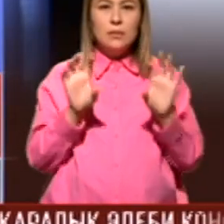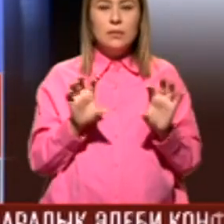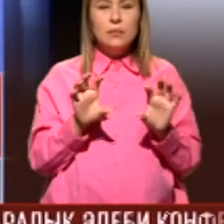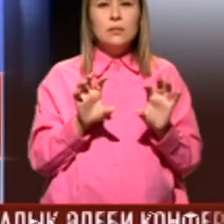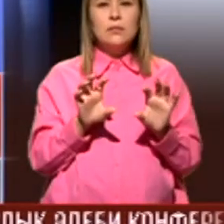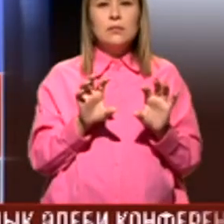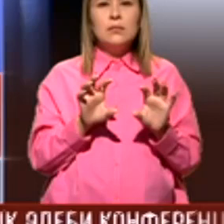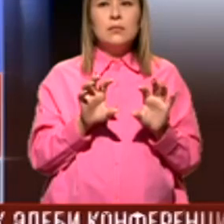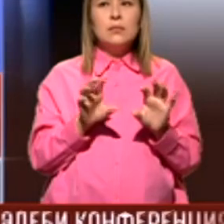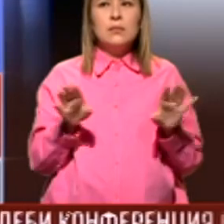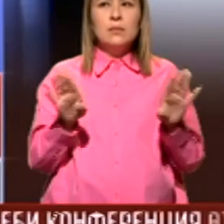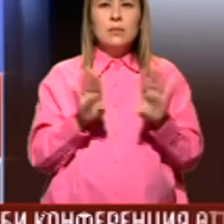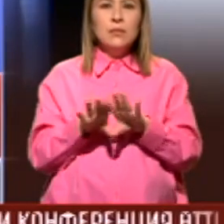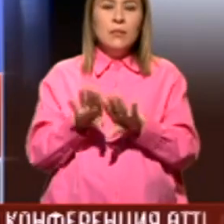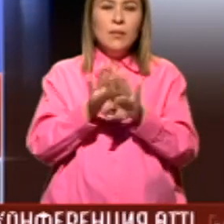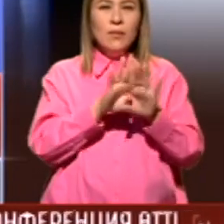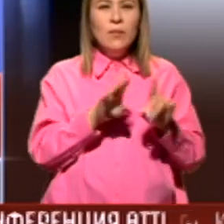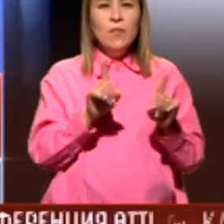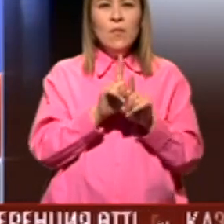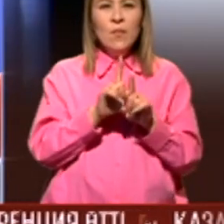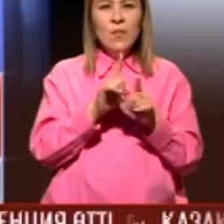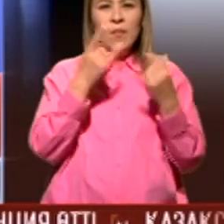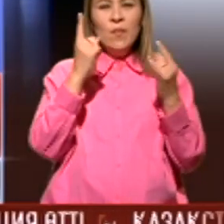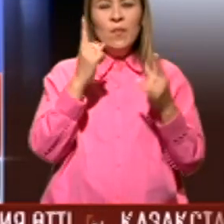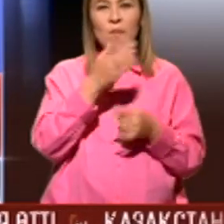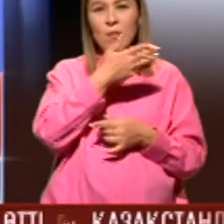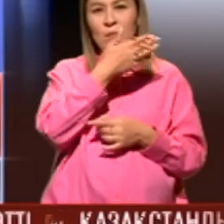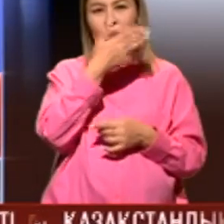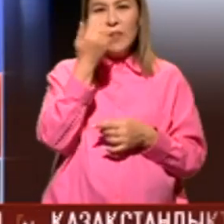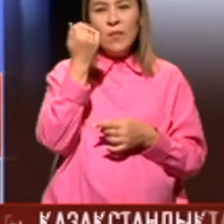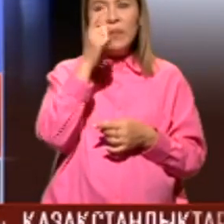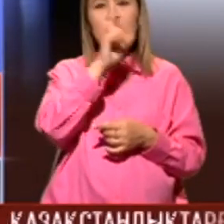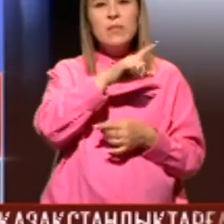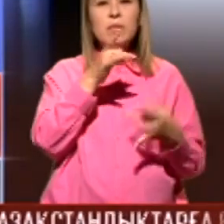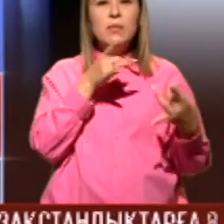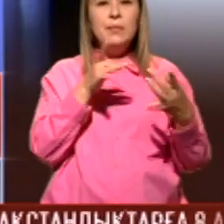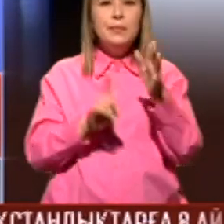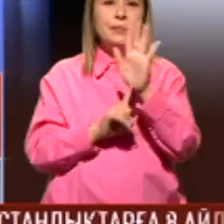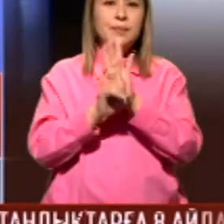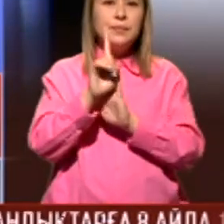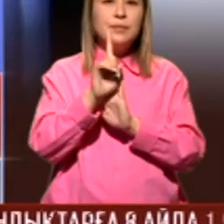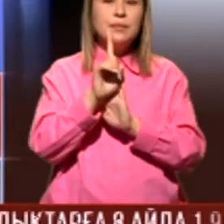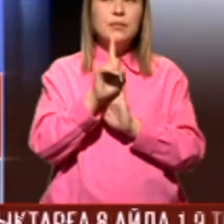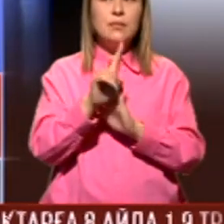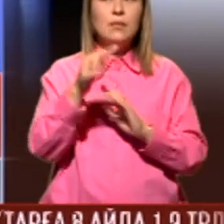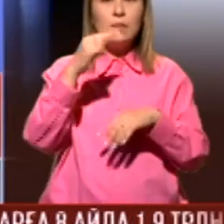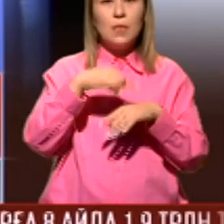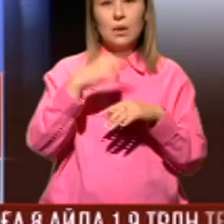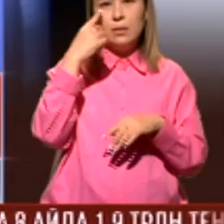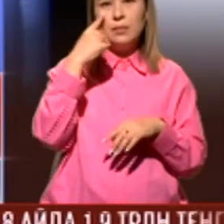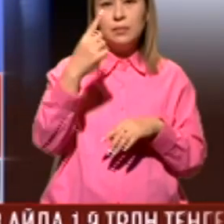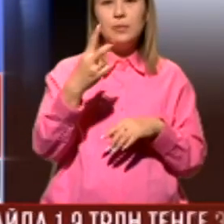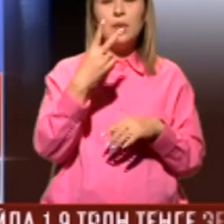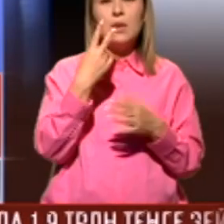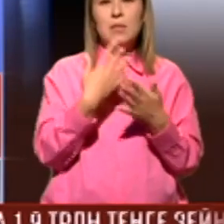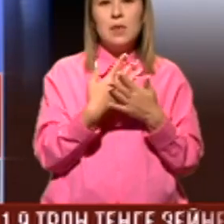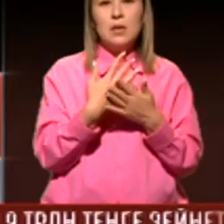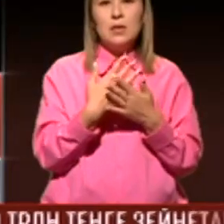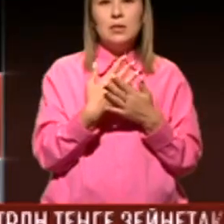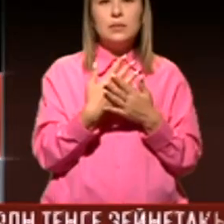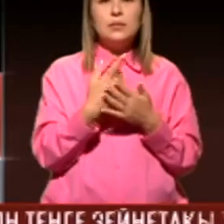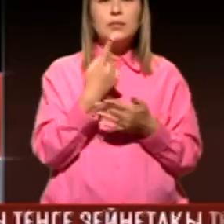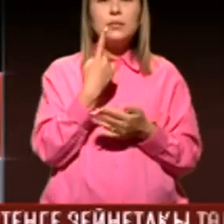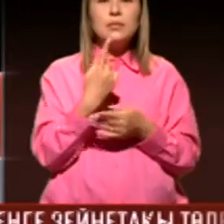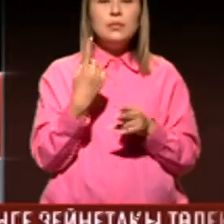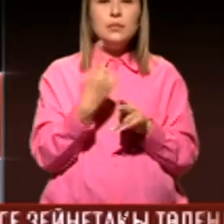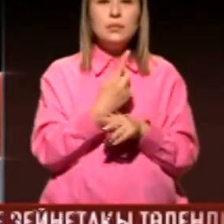айтайықшы, соның бәрі жоққа шығып жатыр. Неге жұрттар оқ атқыш болып кетті? Бір екі жерден көріп қалды. Күштіні